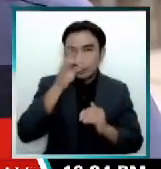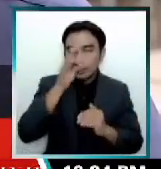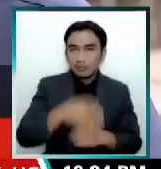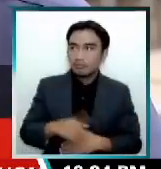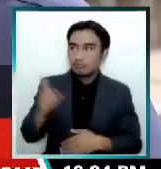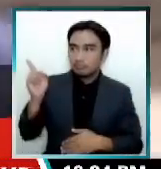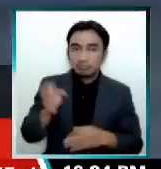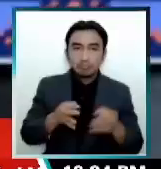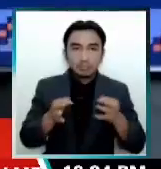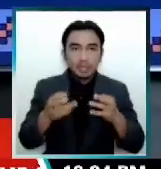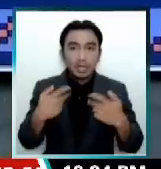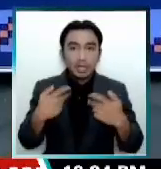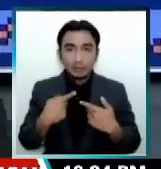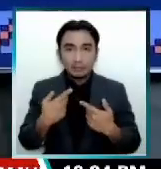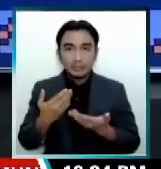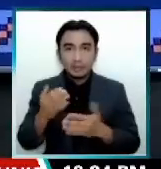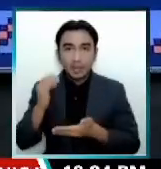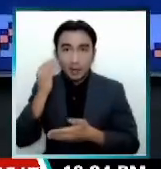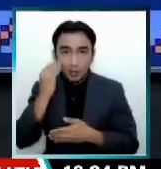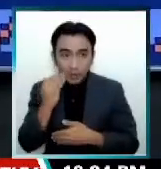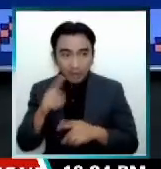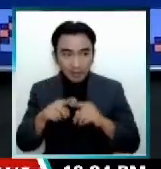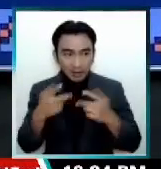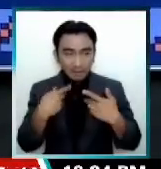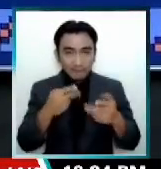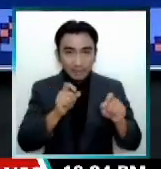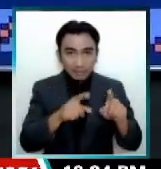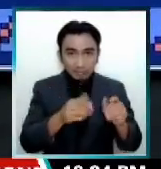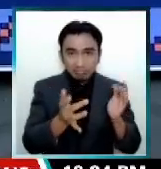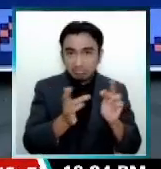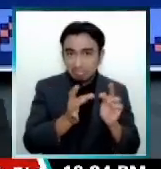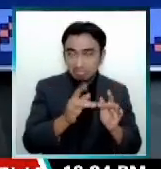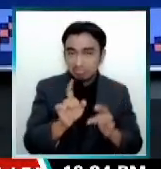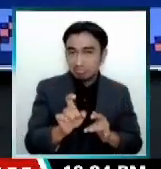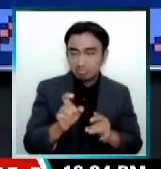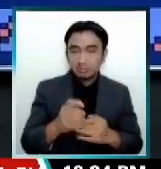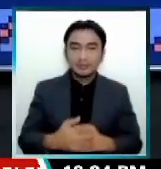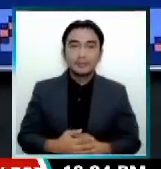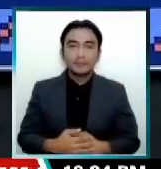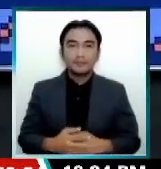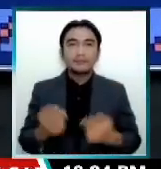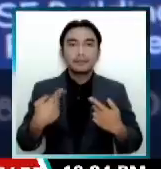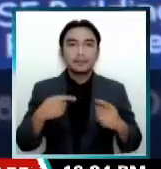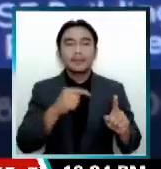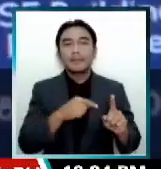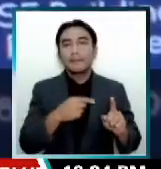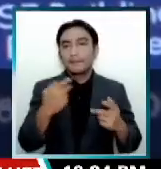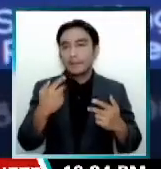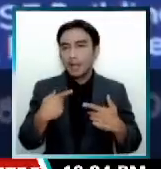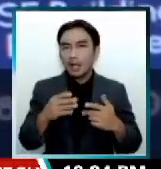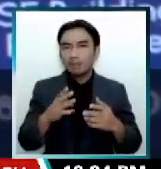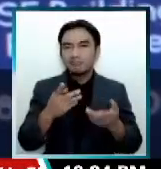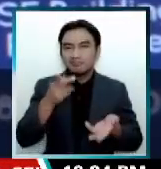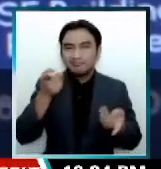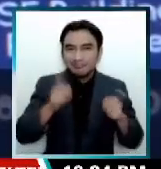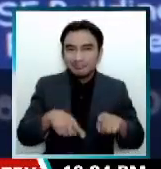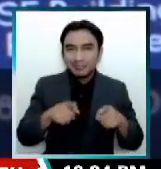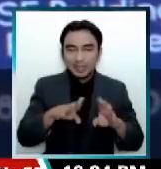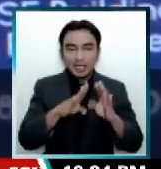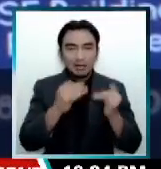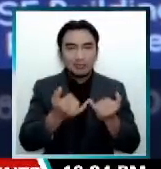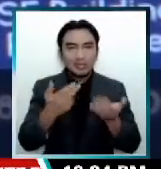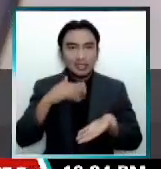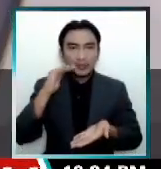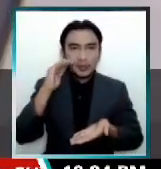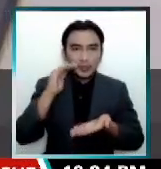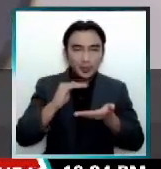ka online? Paliwanag ng AF Payments Incorporated na supplier ng beep cards, may global shortage sa chips na ginagamit para sa